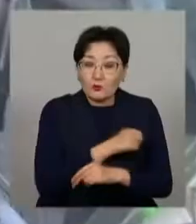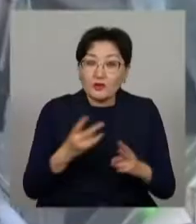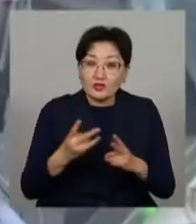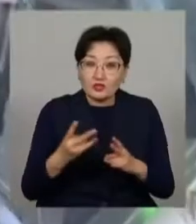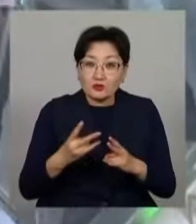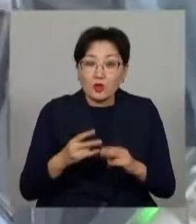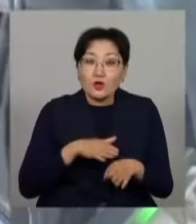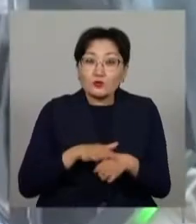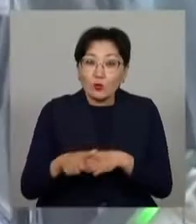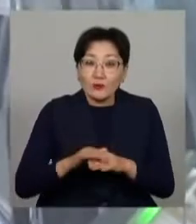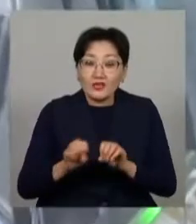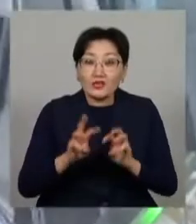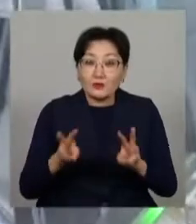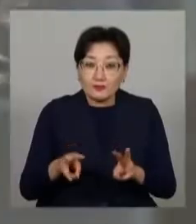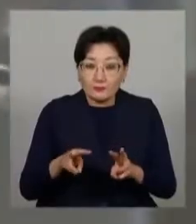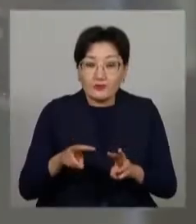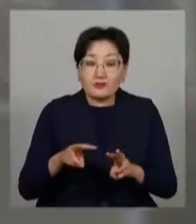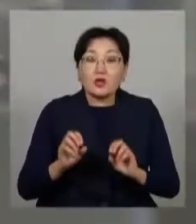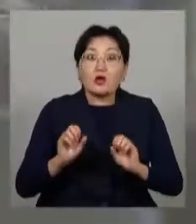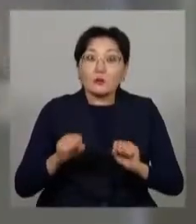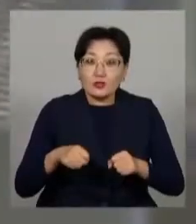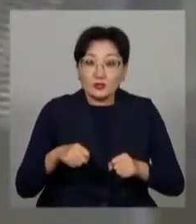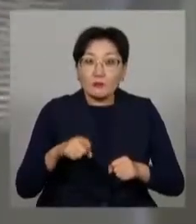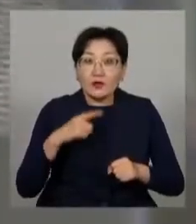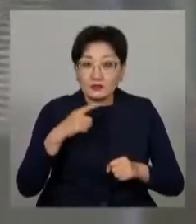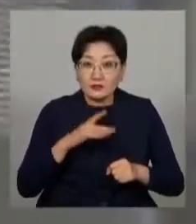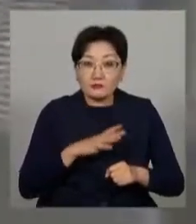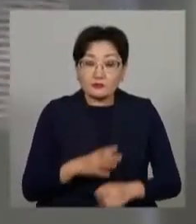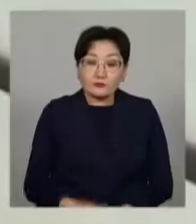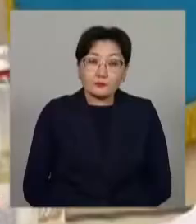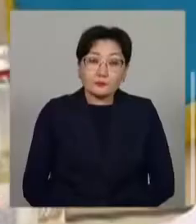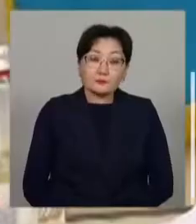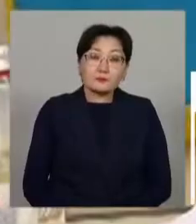қажеттілігін толықтай қамтамасыз етеді деп сендірген еді.